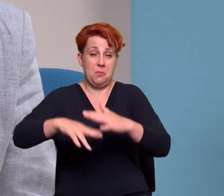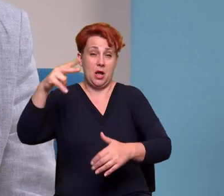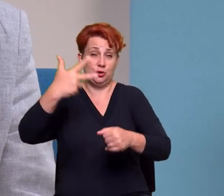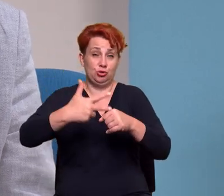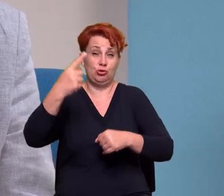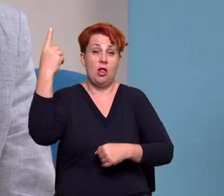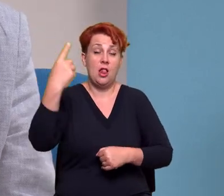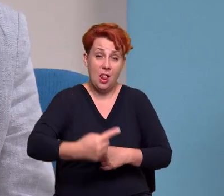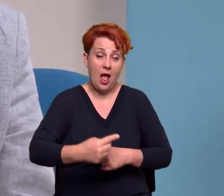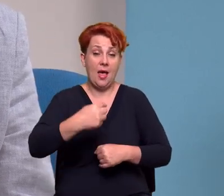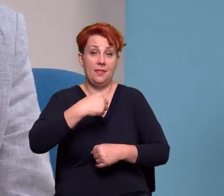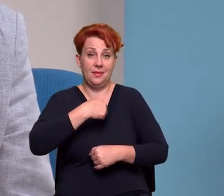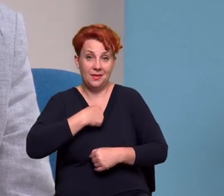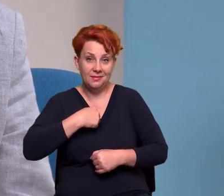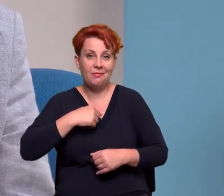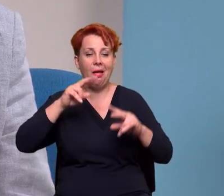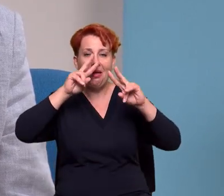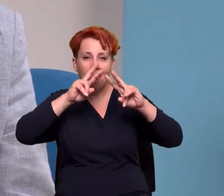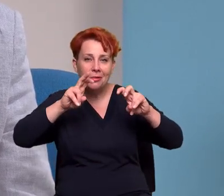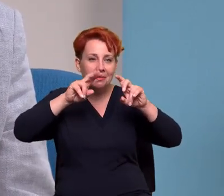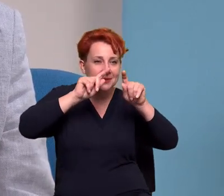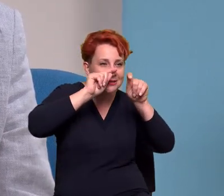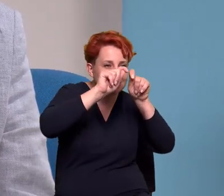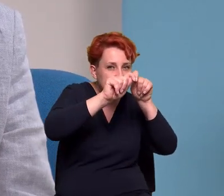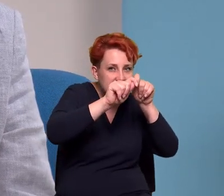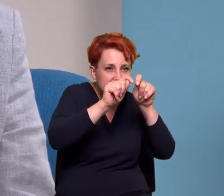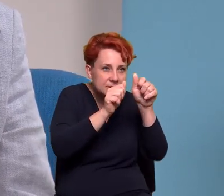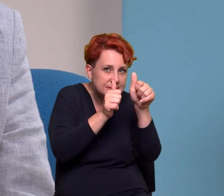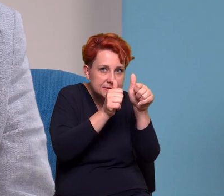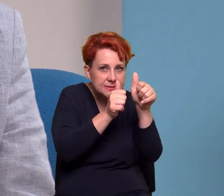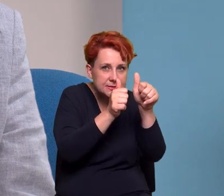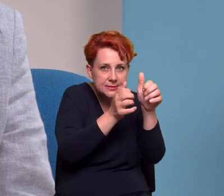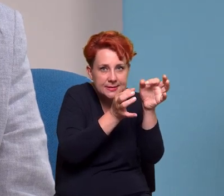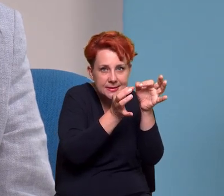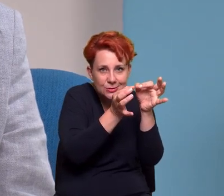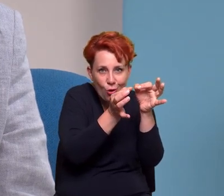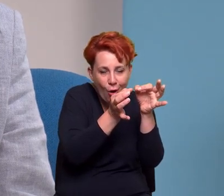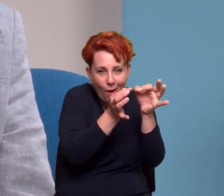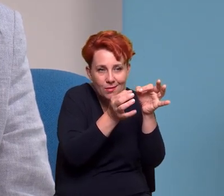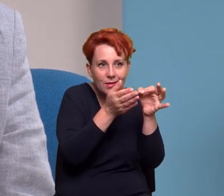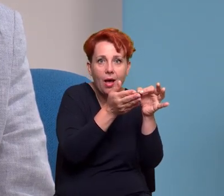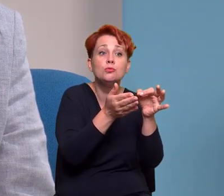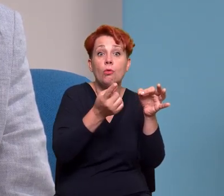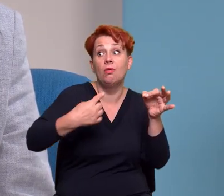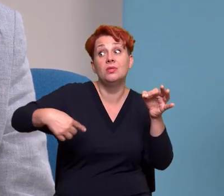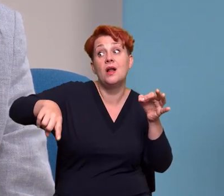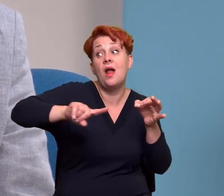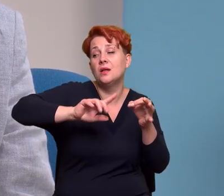30 lat zajmuję się tropieniem tej historii, która no, była dla